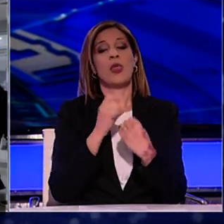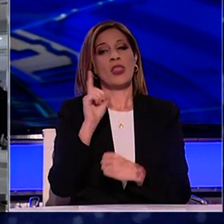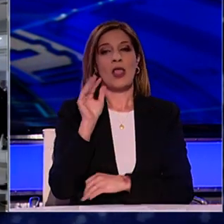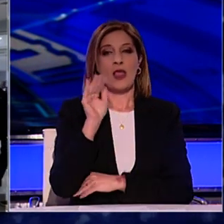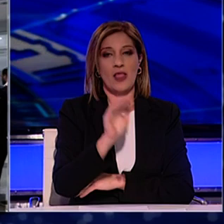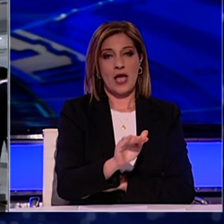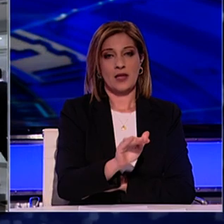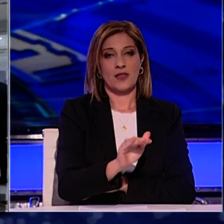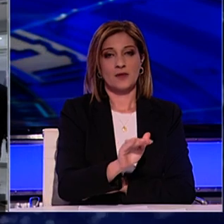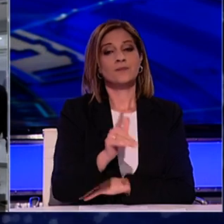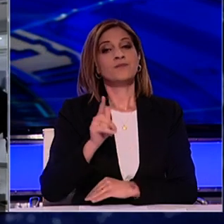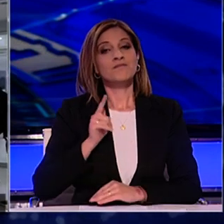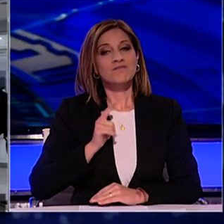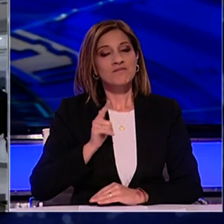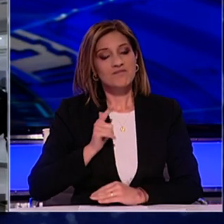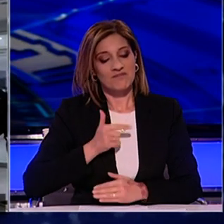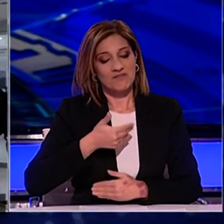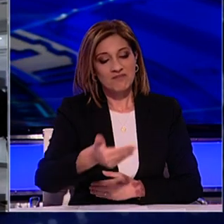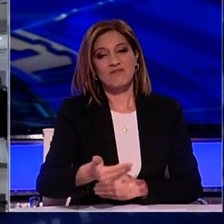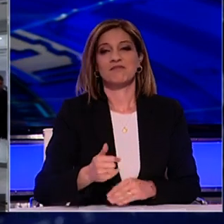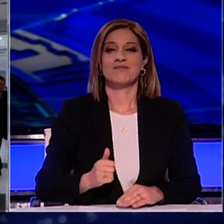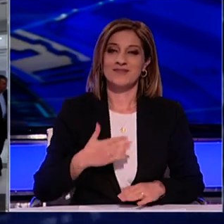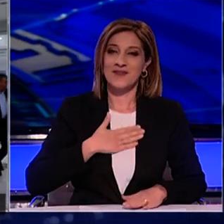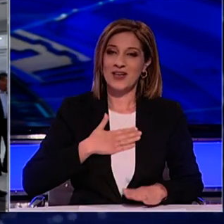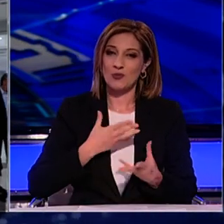πολιτικό γραφείο. Αναμένουμε λοιπόν εξελίξεις.